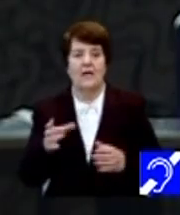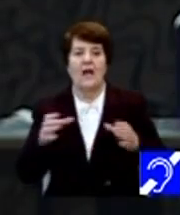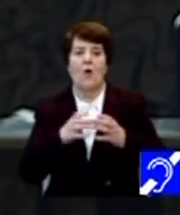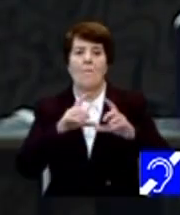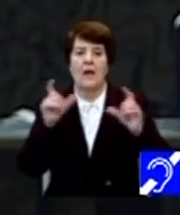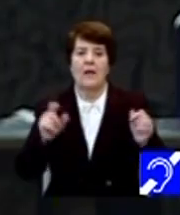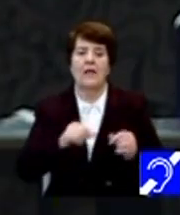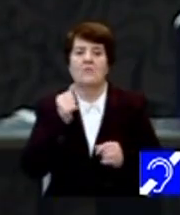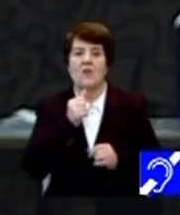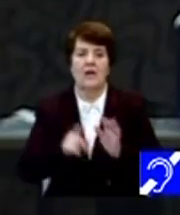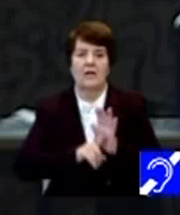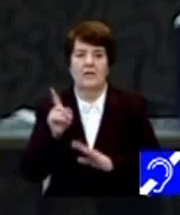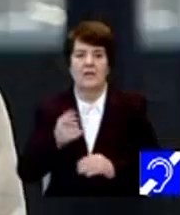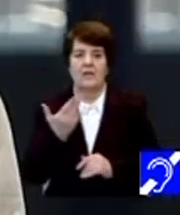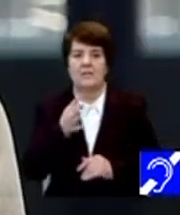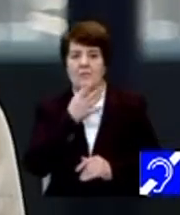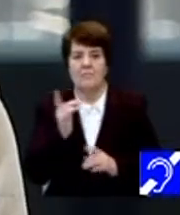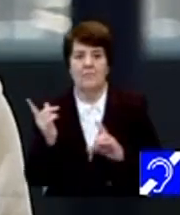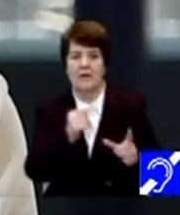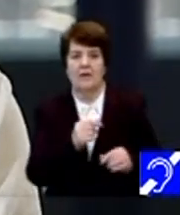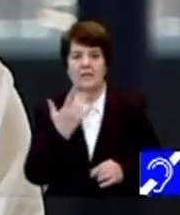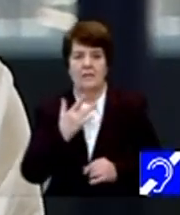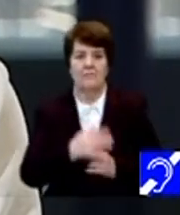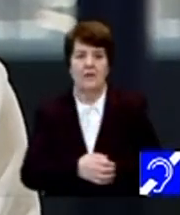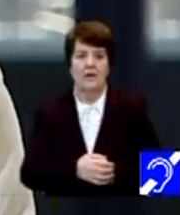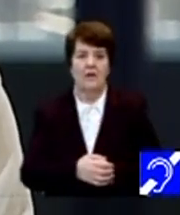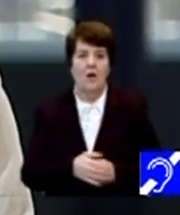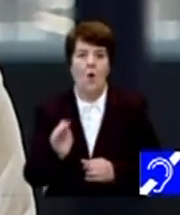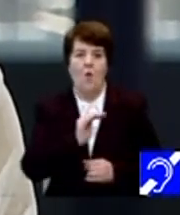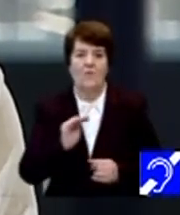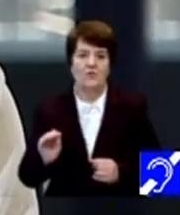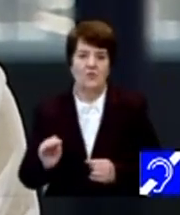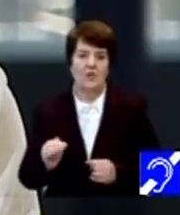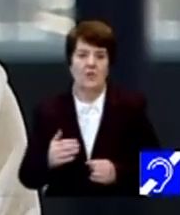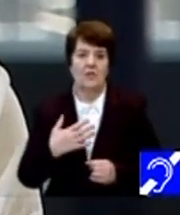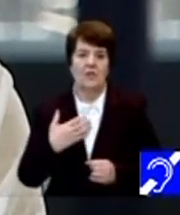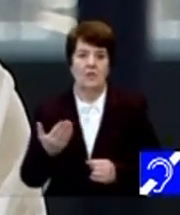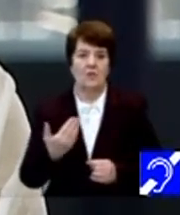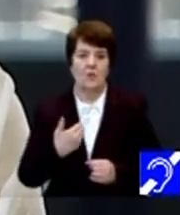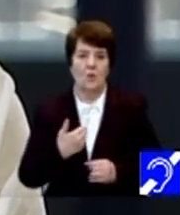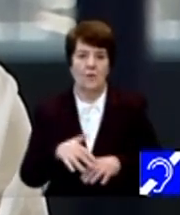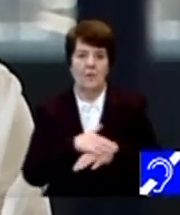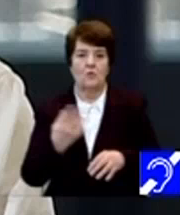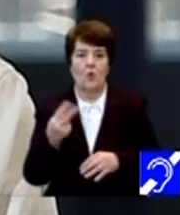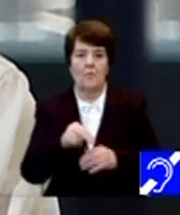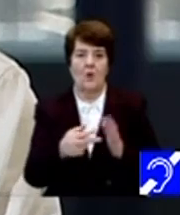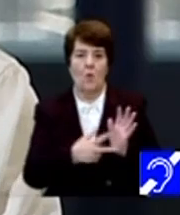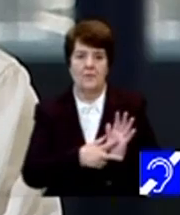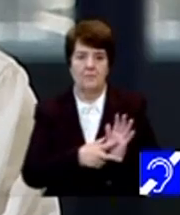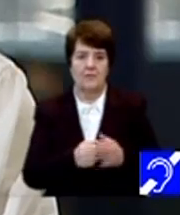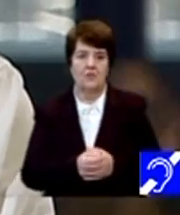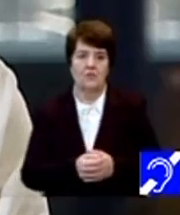ți-ai fondat compania? În ce an? Pe cât timp după ce ai plecat în State? Da, deci oficial noi am ieșit pe piață